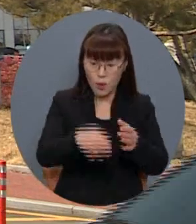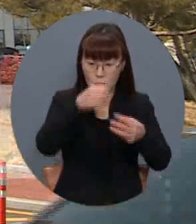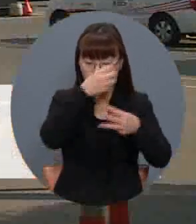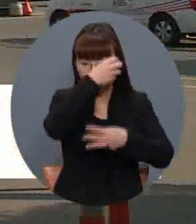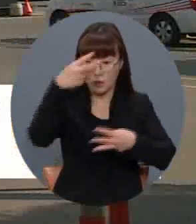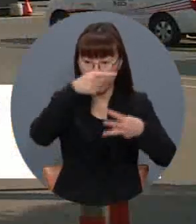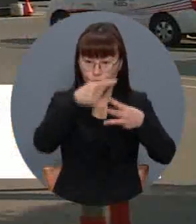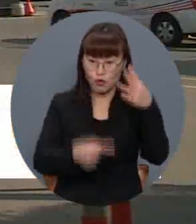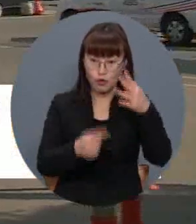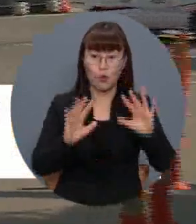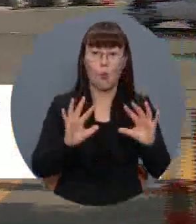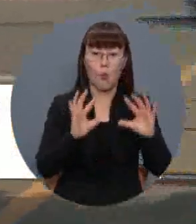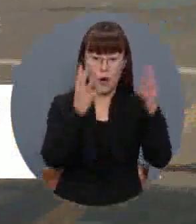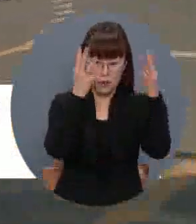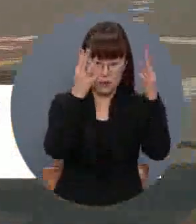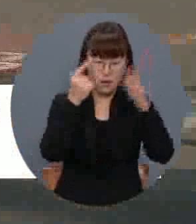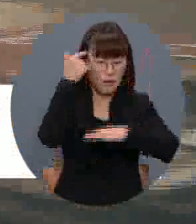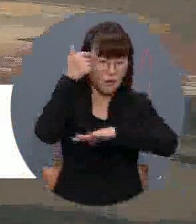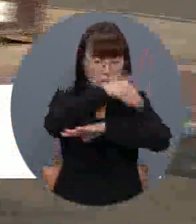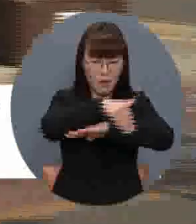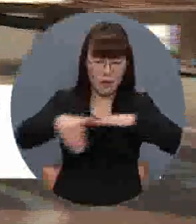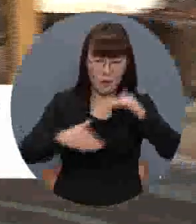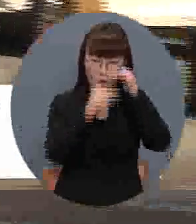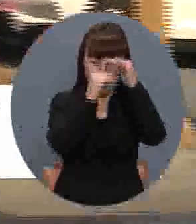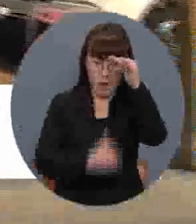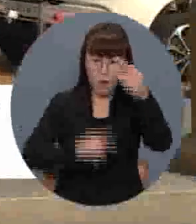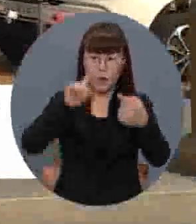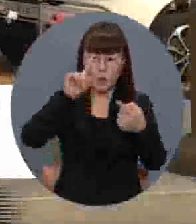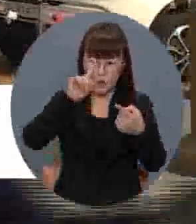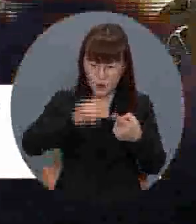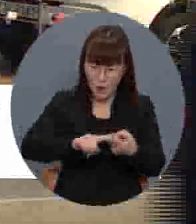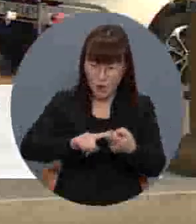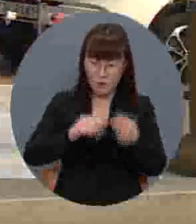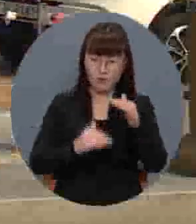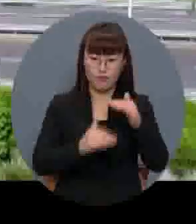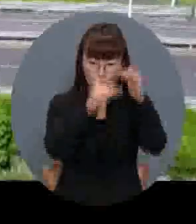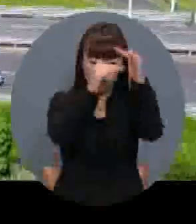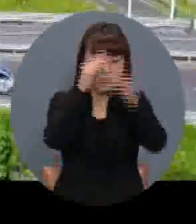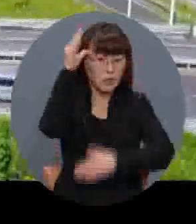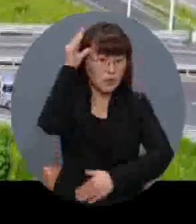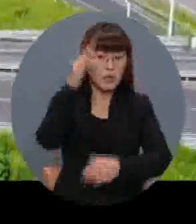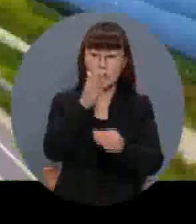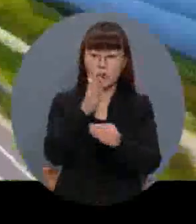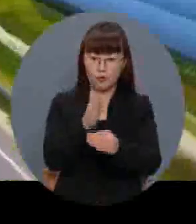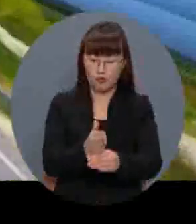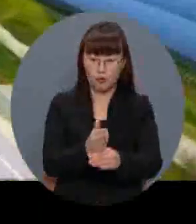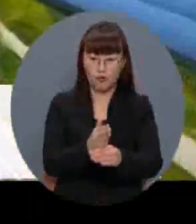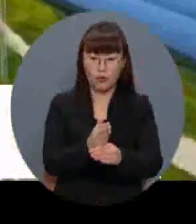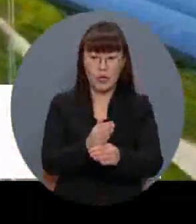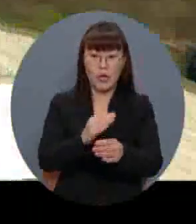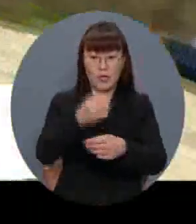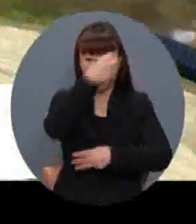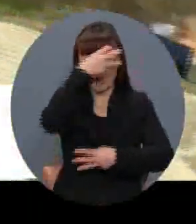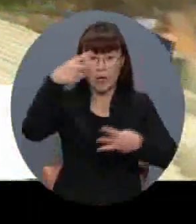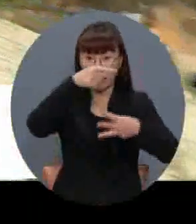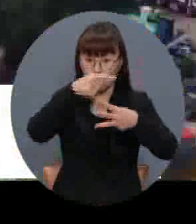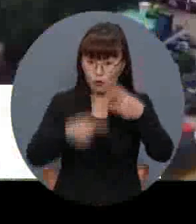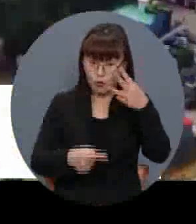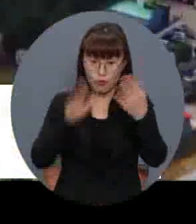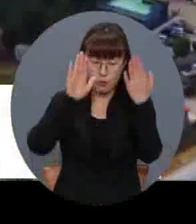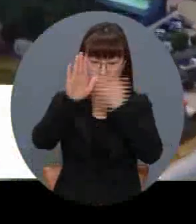환영하는 입장을 보이며 계획 초안이 변동 없이 추진되기를 기대했습니다. 지역 최대 미래 전략 사업인